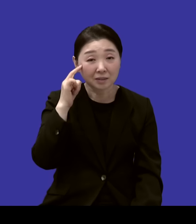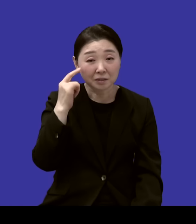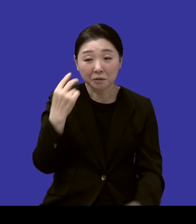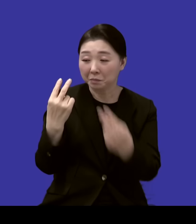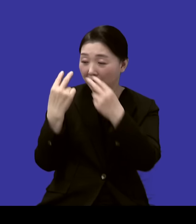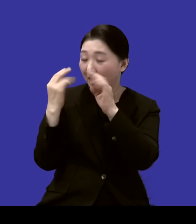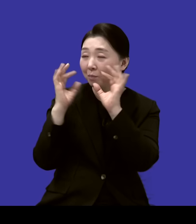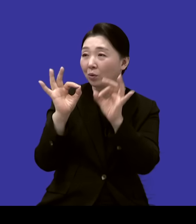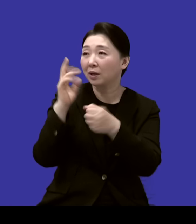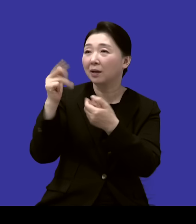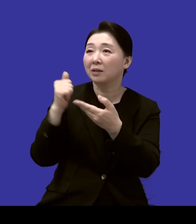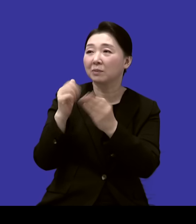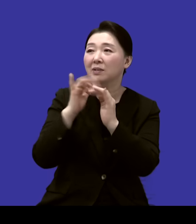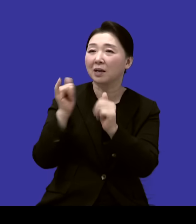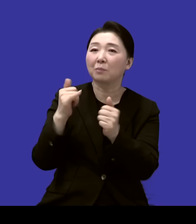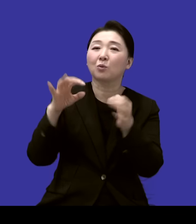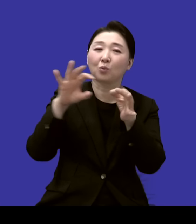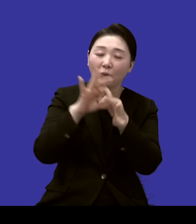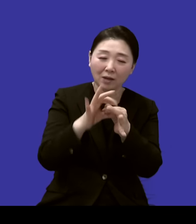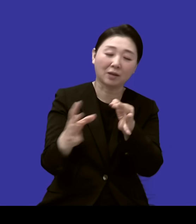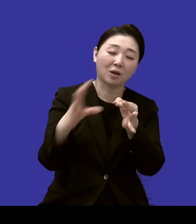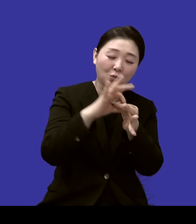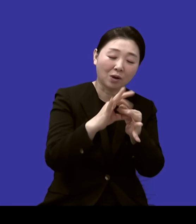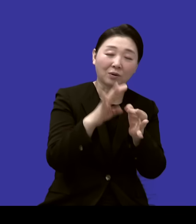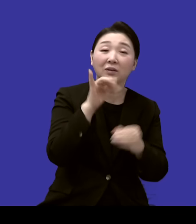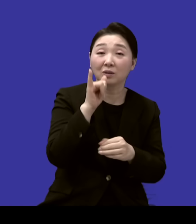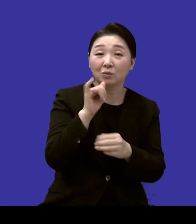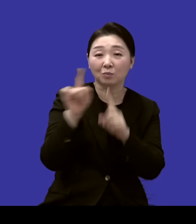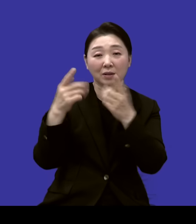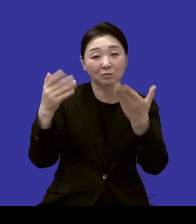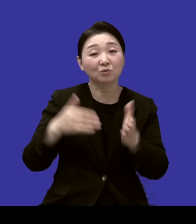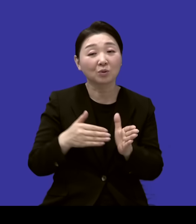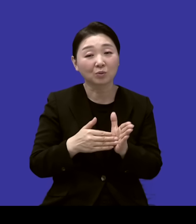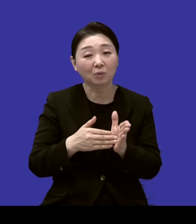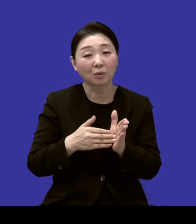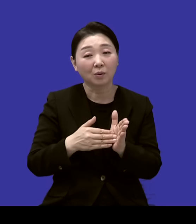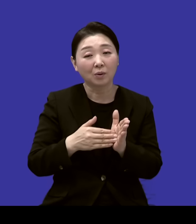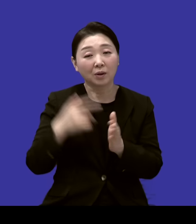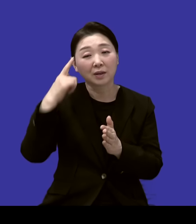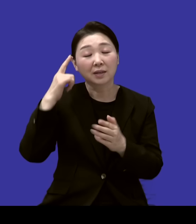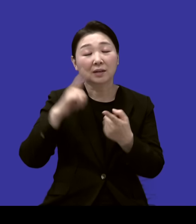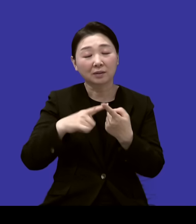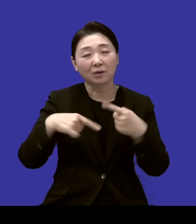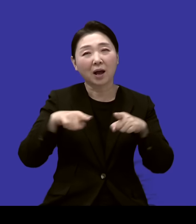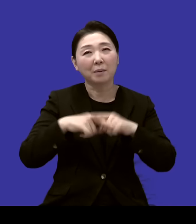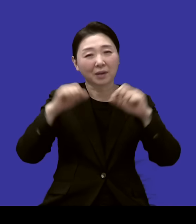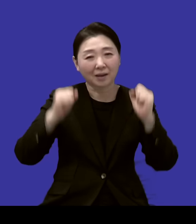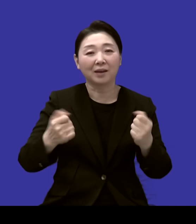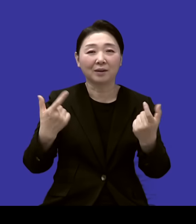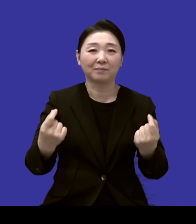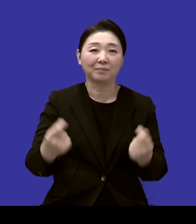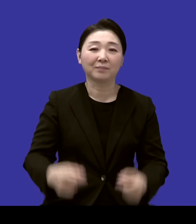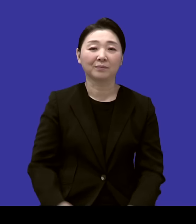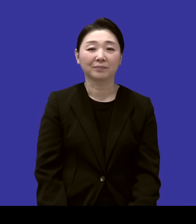그때마다 하나님이 계속 사람들을 보내주시고 그러네요. 계속 말씀도 주시고 생각으로 저한테 함께 해주셨던 것 같아요.